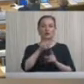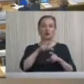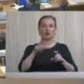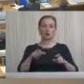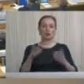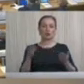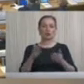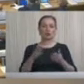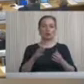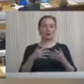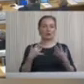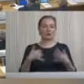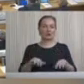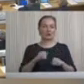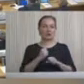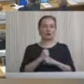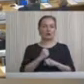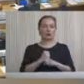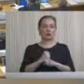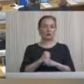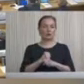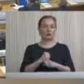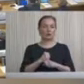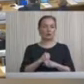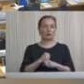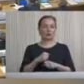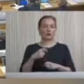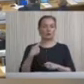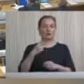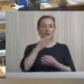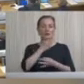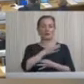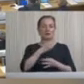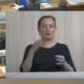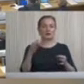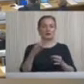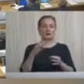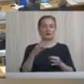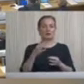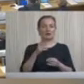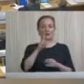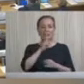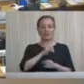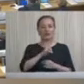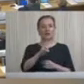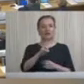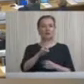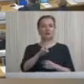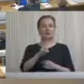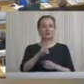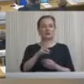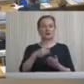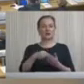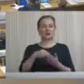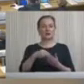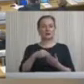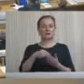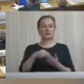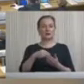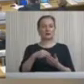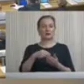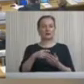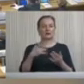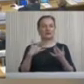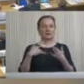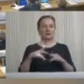не звільняйте. А де брати гроші, ніхто ж не каже. То я запитую, чи потрібно було всю